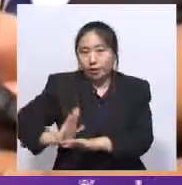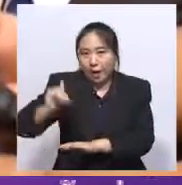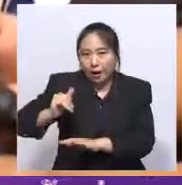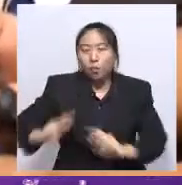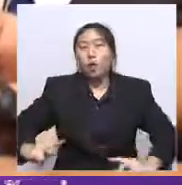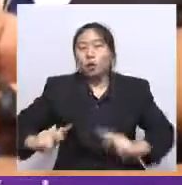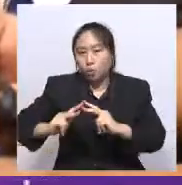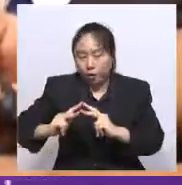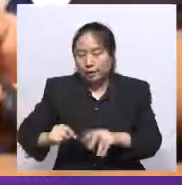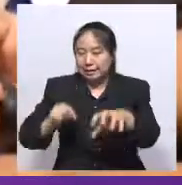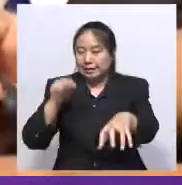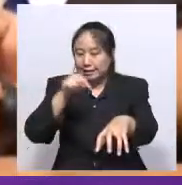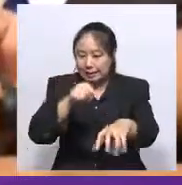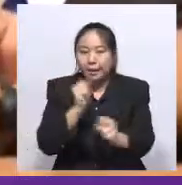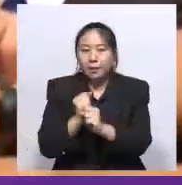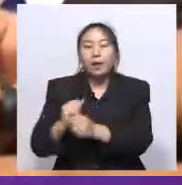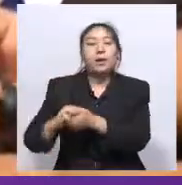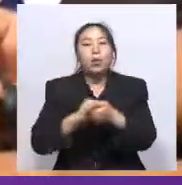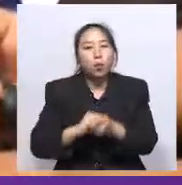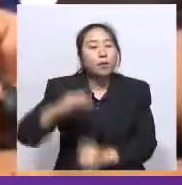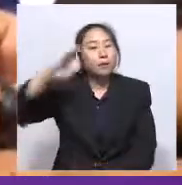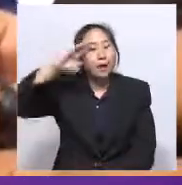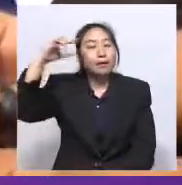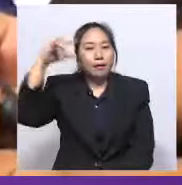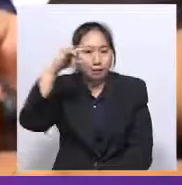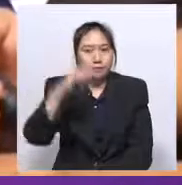เกษตรและสหกรณ์ซึ่งทำงานร่วมกับกองทัพอากาศครับ